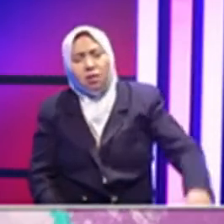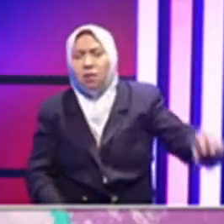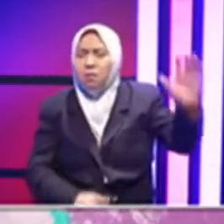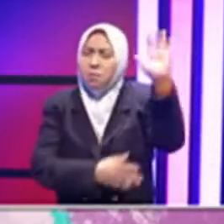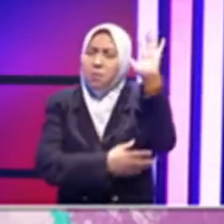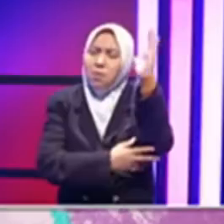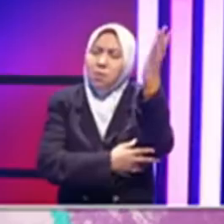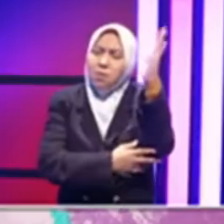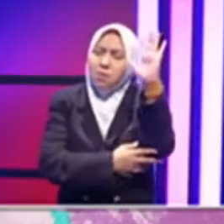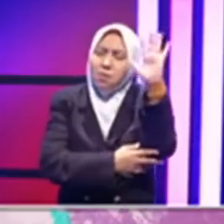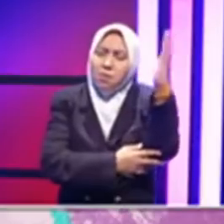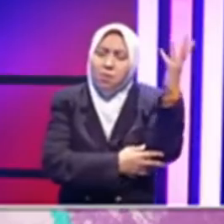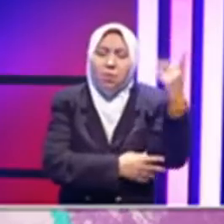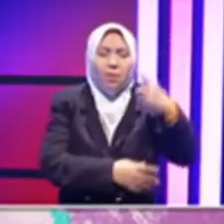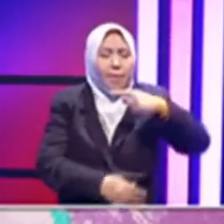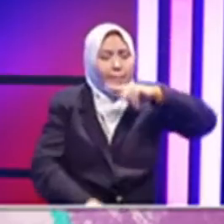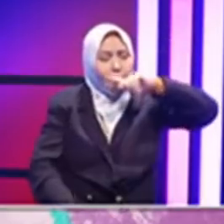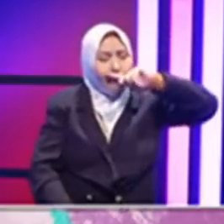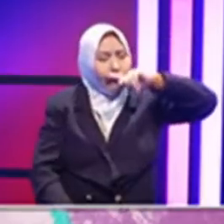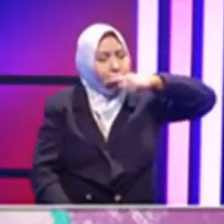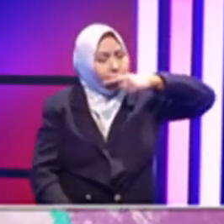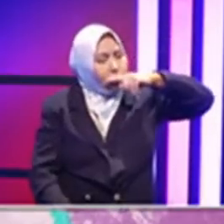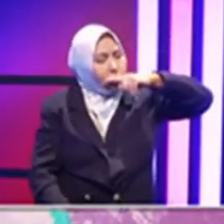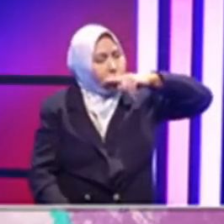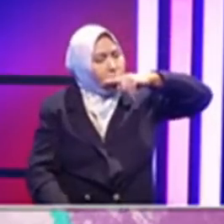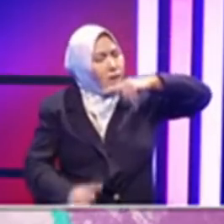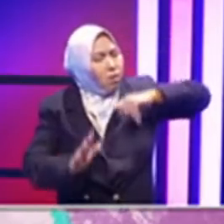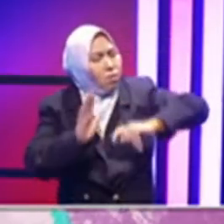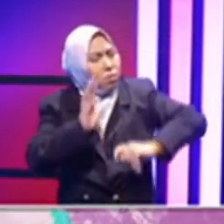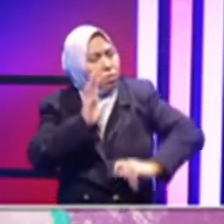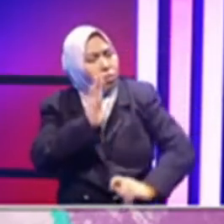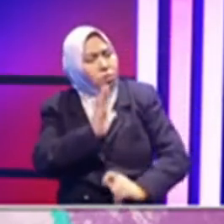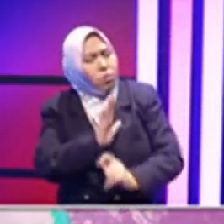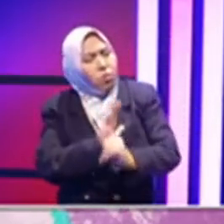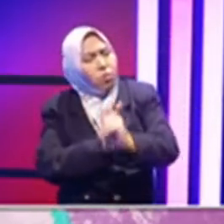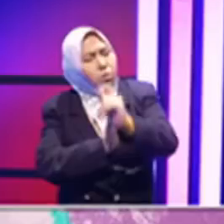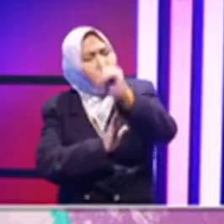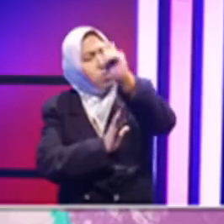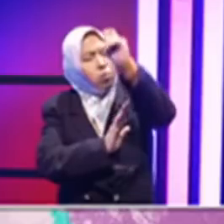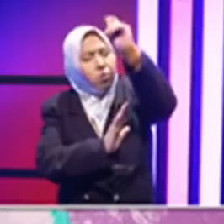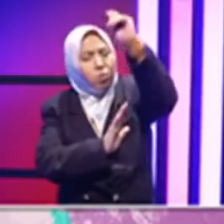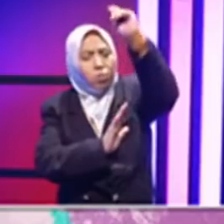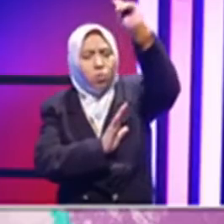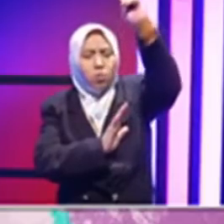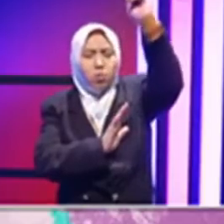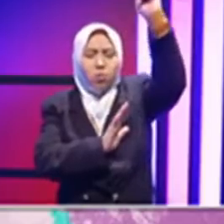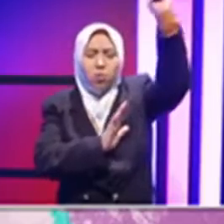والنخل باسقات لها طلع